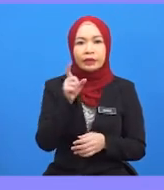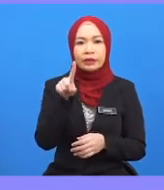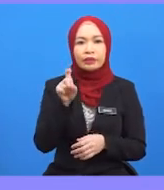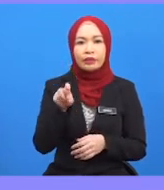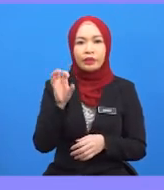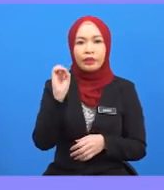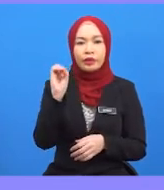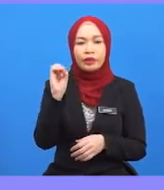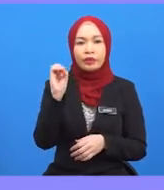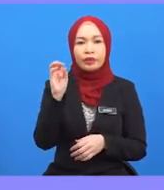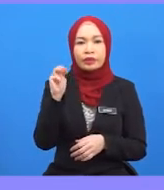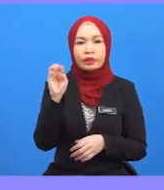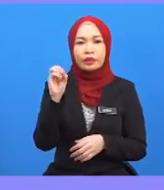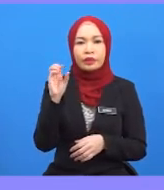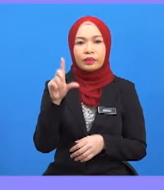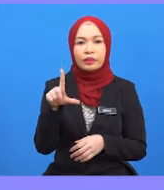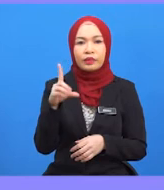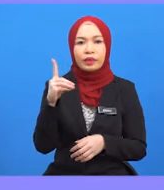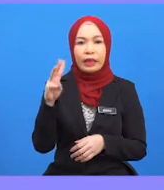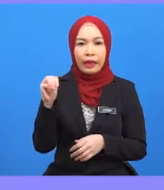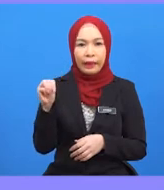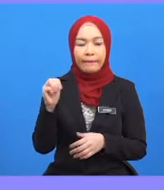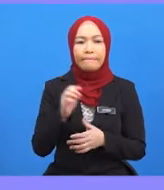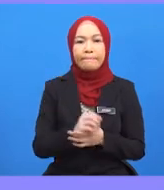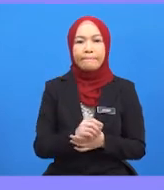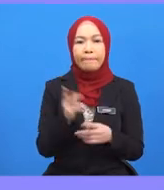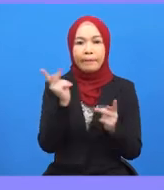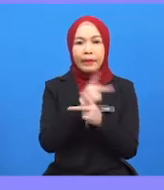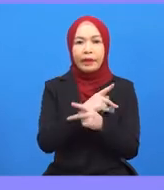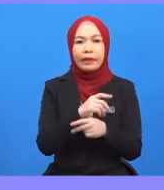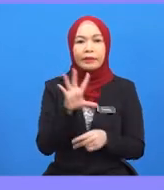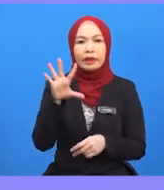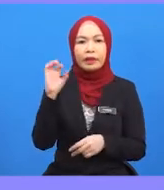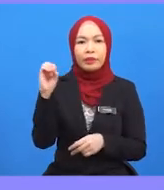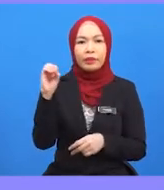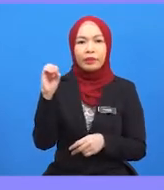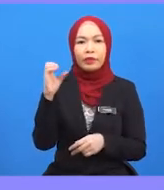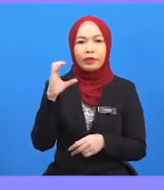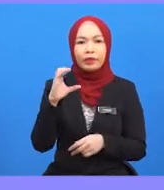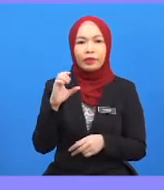per 1.0 mol per desimeter padu darab dengan